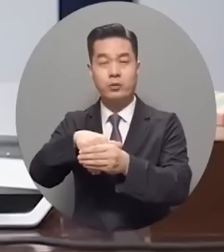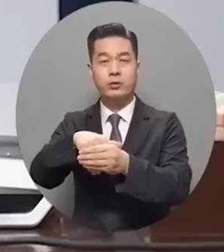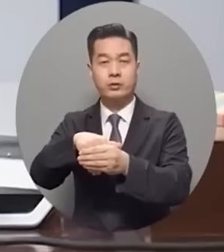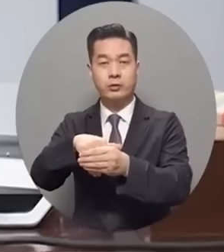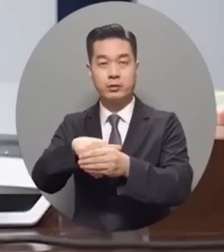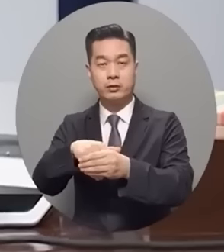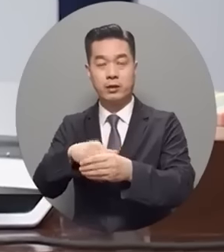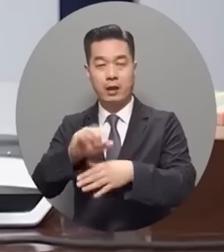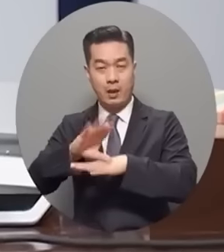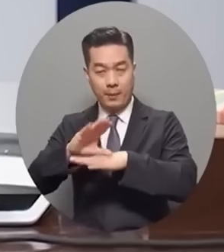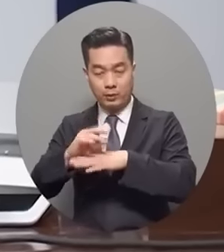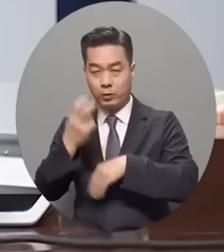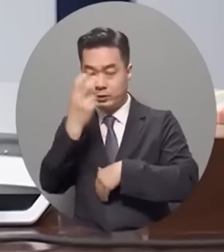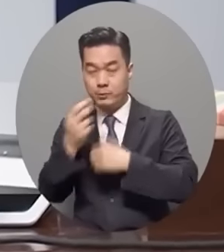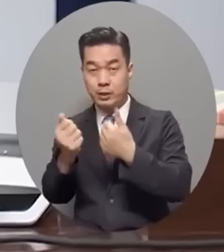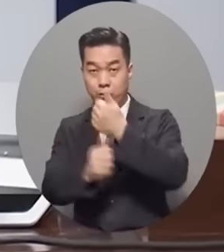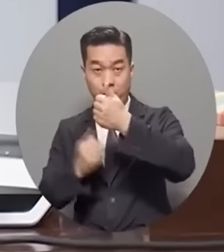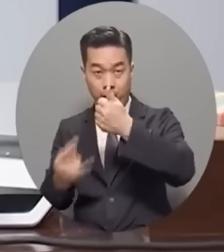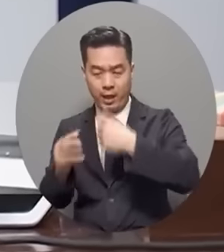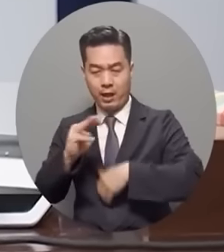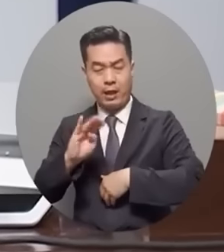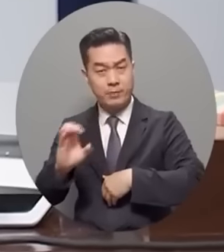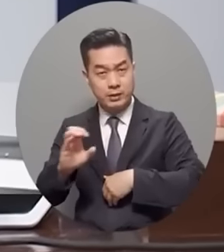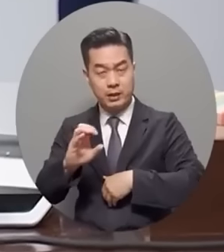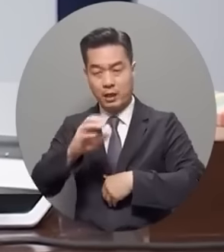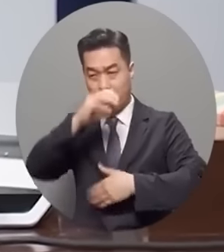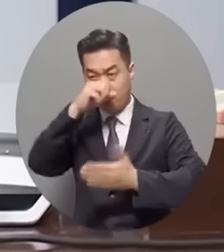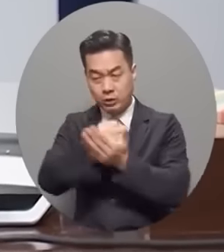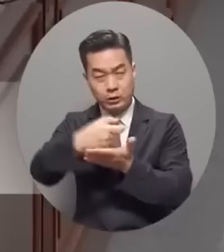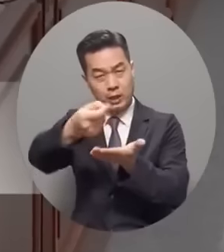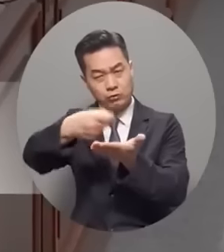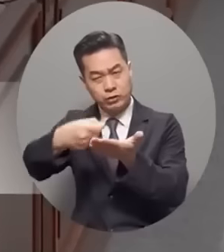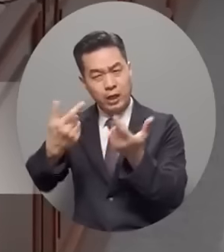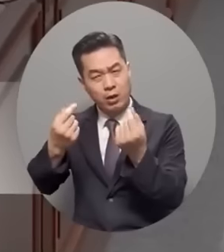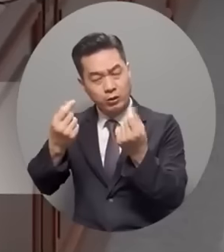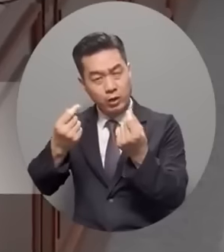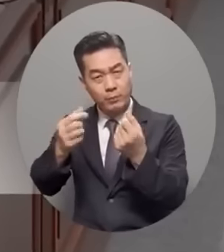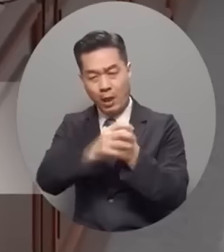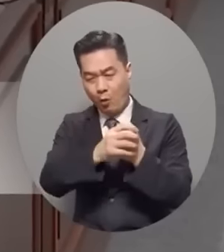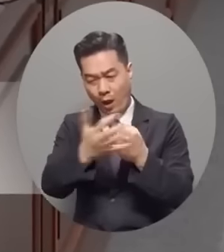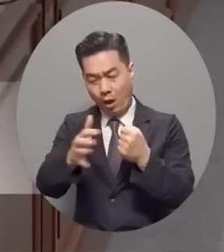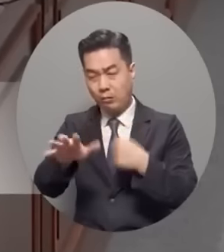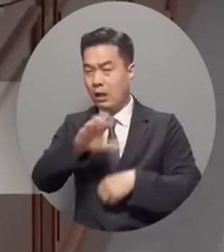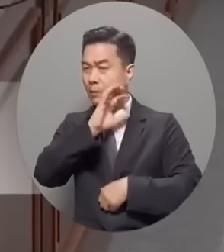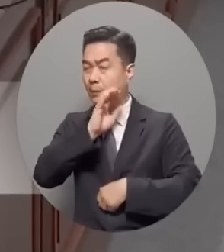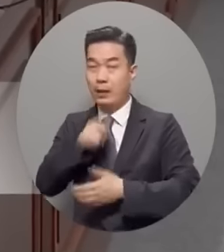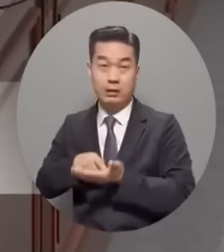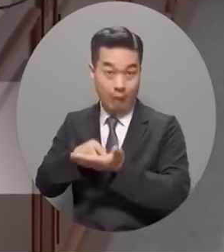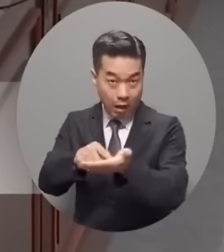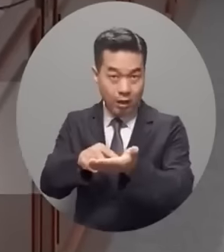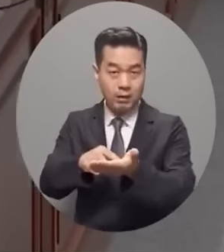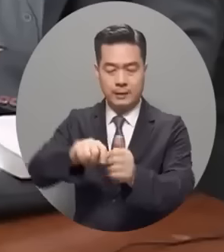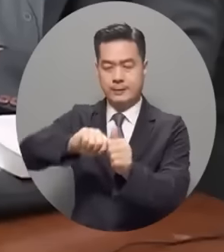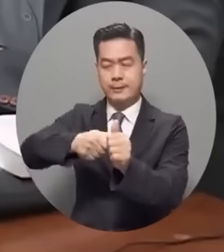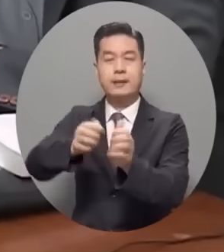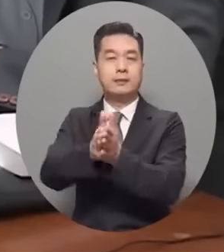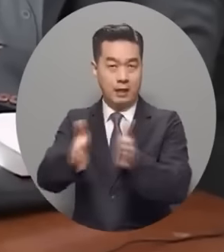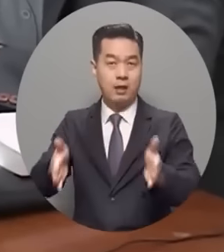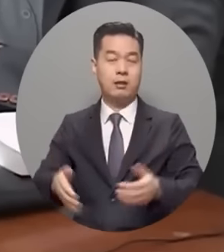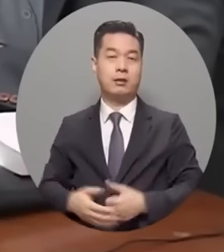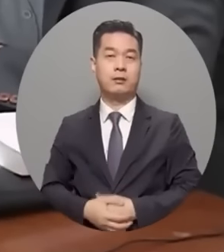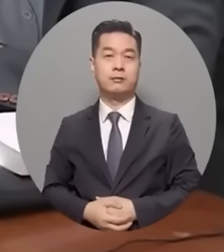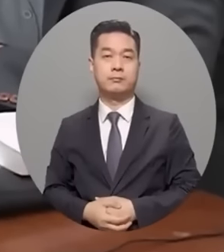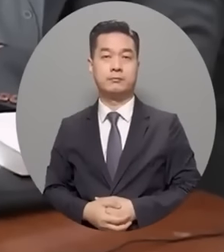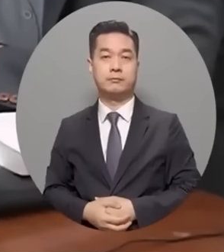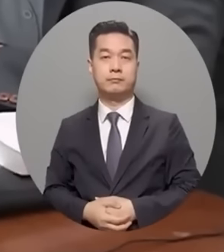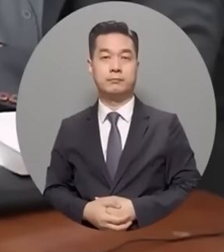심의위원회는 이 장면을 MBC가 정상 취재인 것처럼 왜곡했다는 민원이 들어왔다며 징계에 착수했습니다.